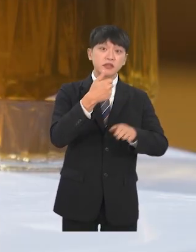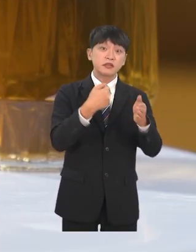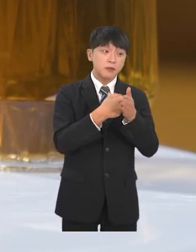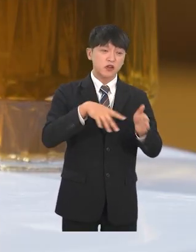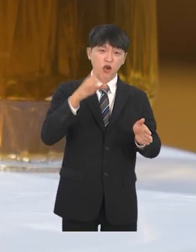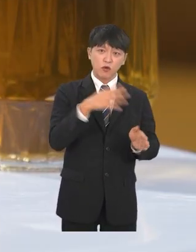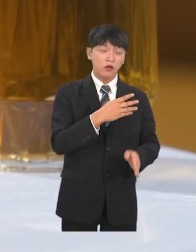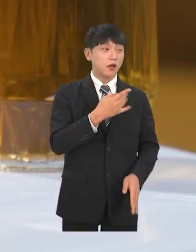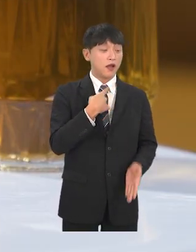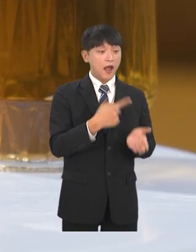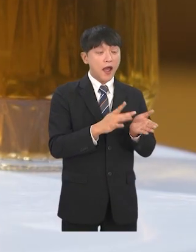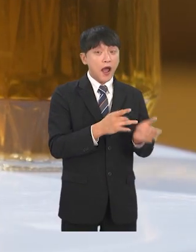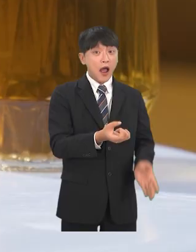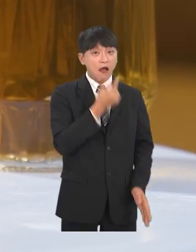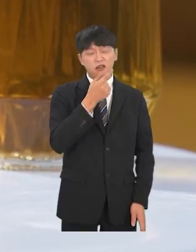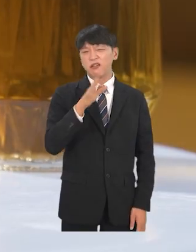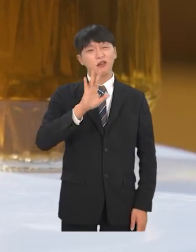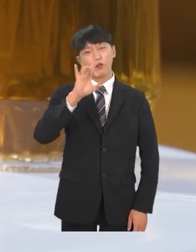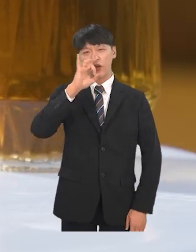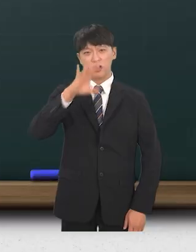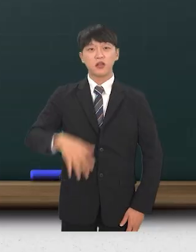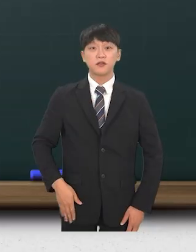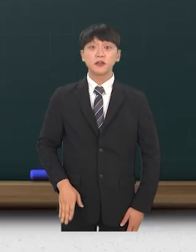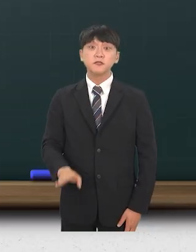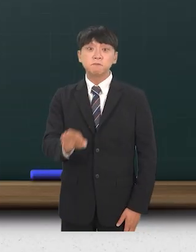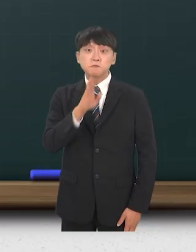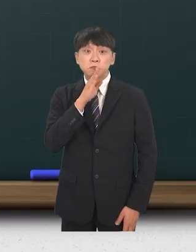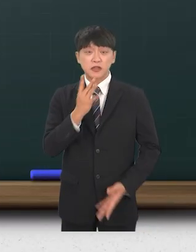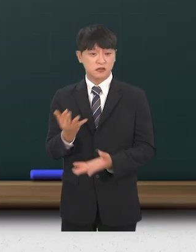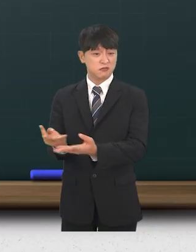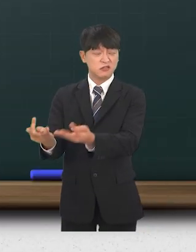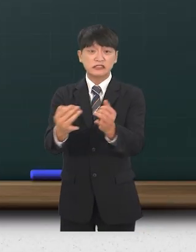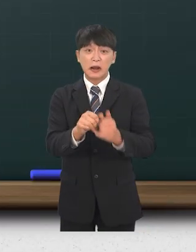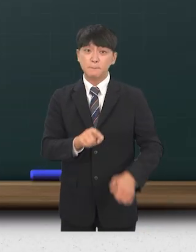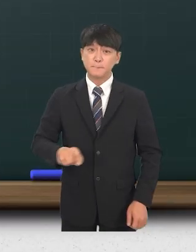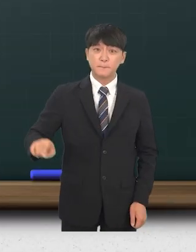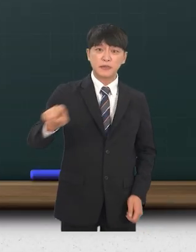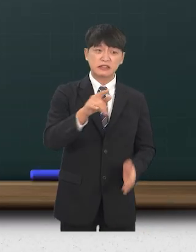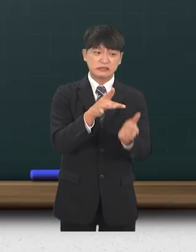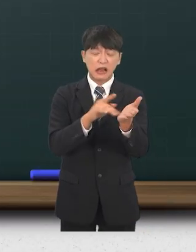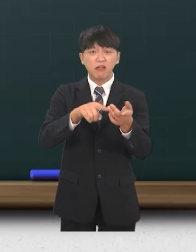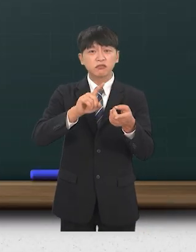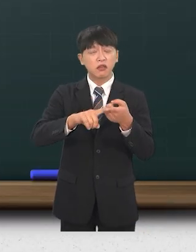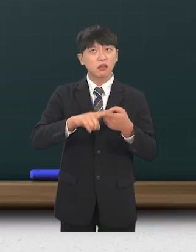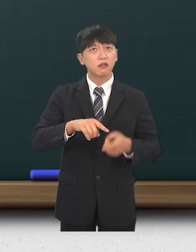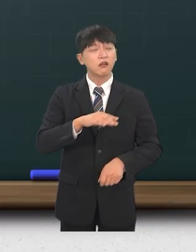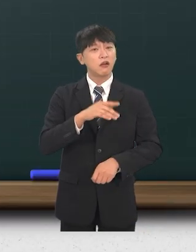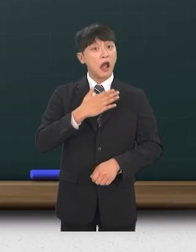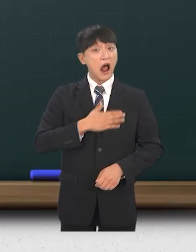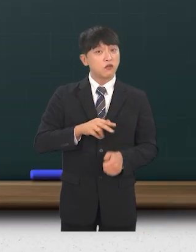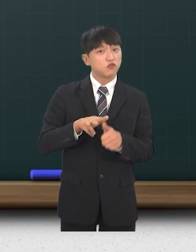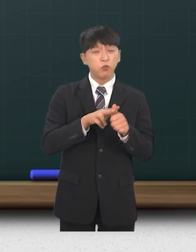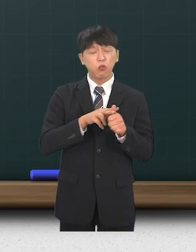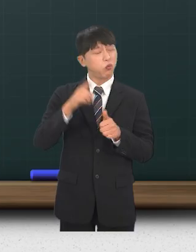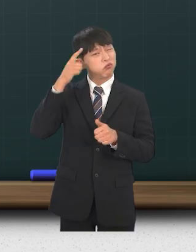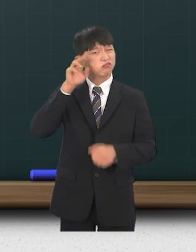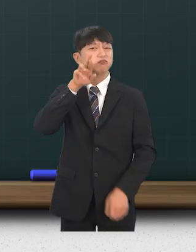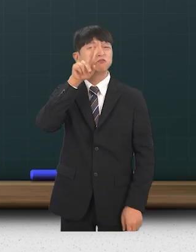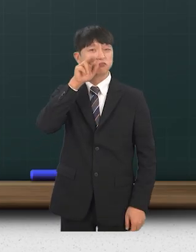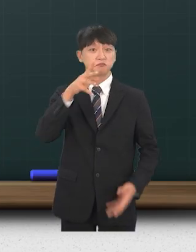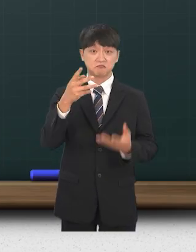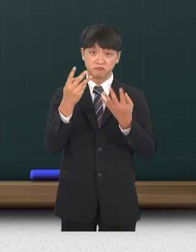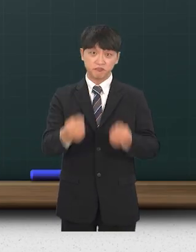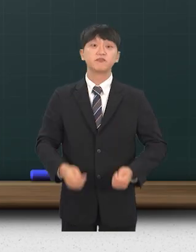약물은 애초에 시작조차 해서는 안 되는데요. 실제로 많은 사람들은 아직도 마약에 대한 잘못된 인식을 가지고